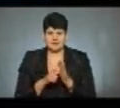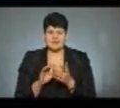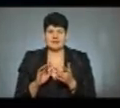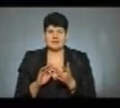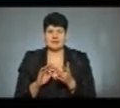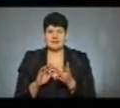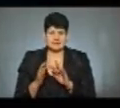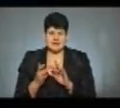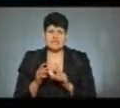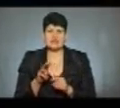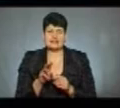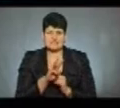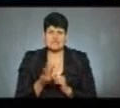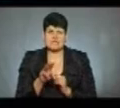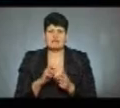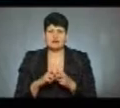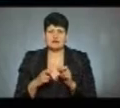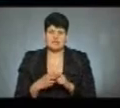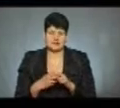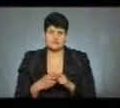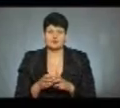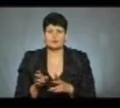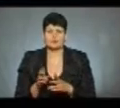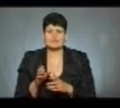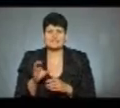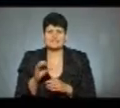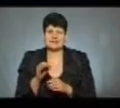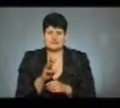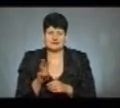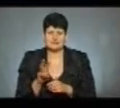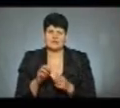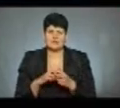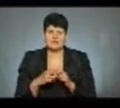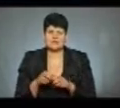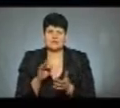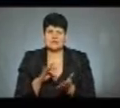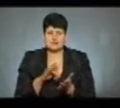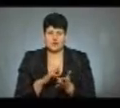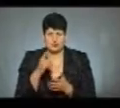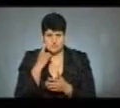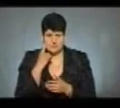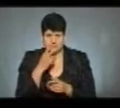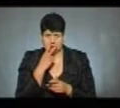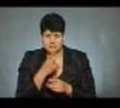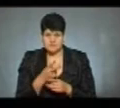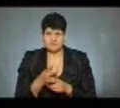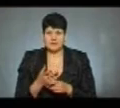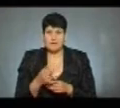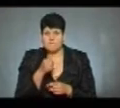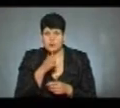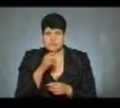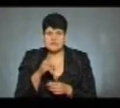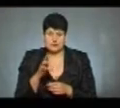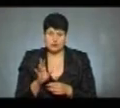центру оцінювання якості освіти, щоб переконатись, чи правильно зареєструвався на початку січня. Саме пробне ЗНО буде проходити